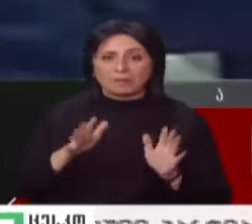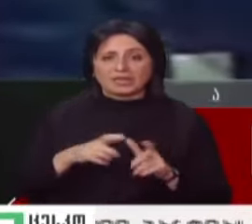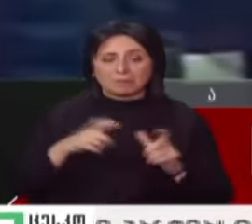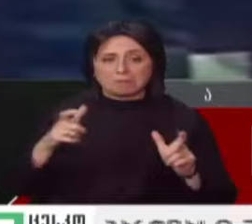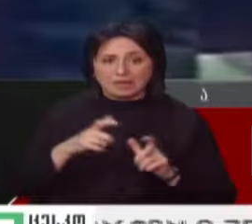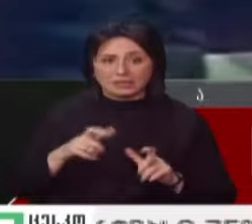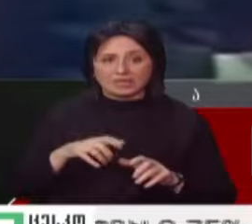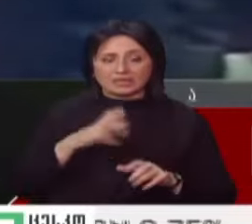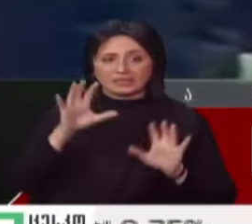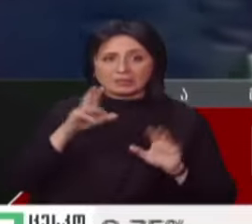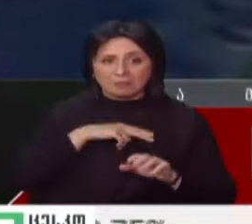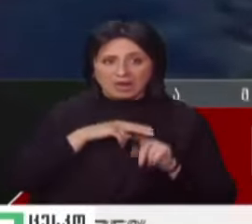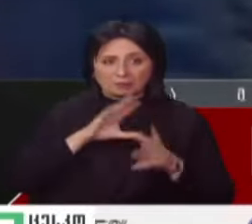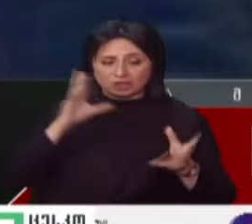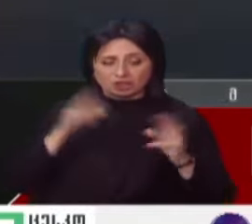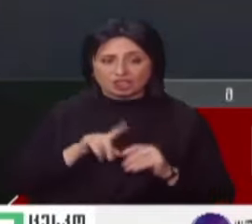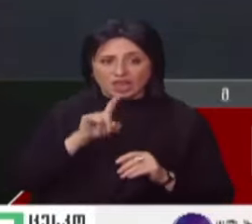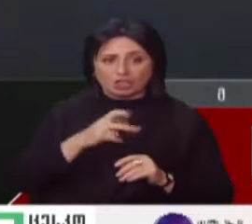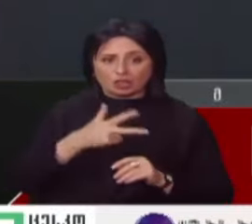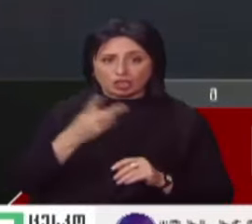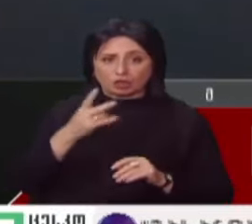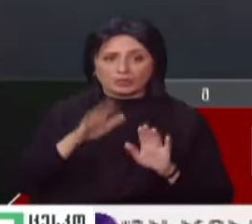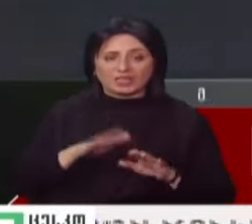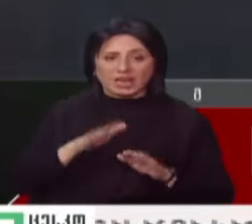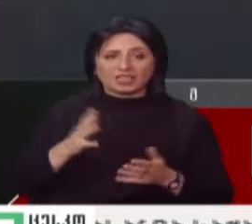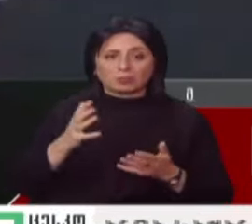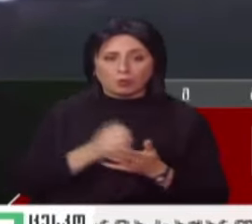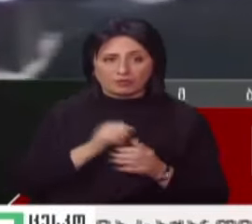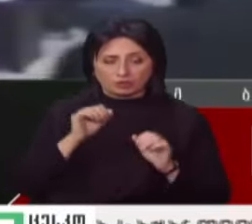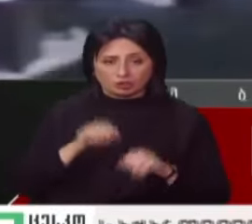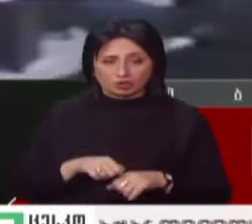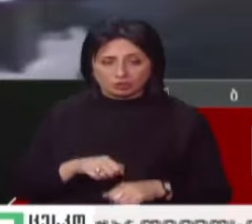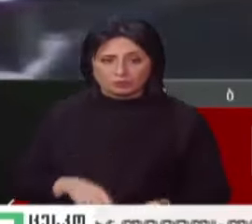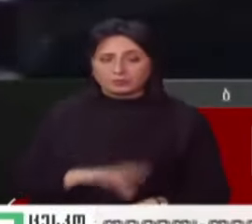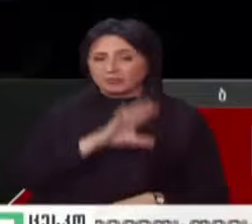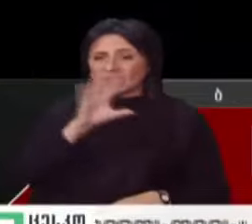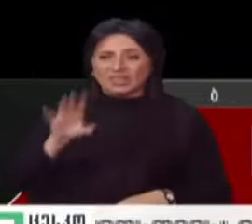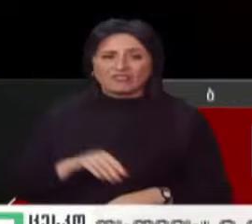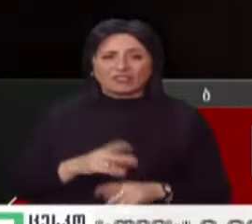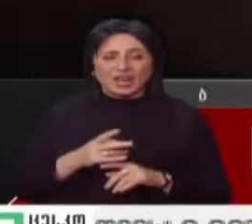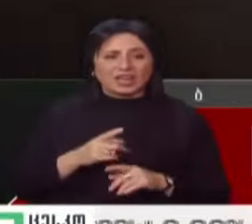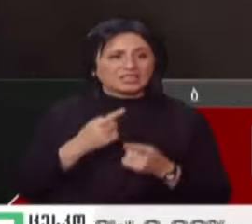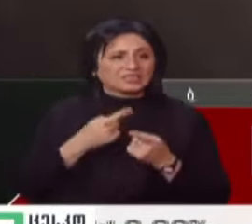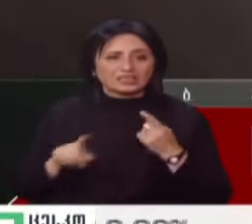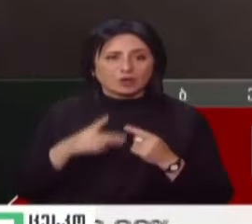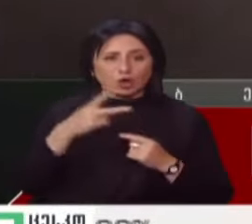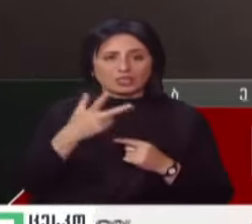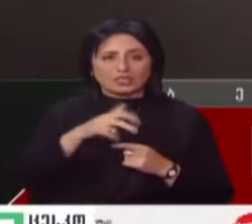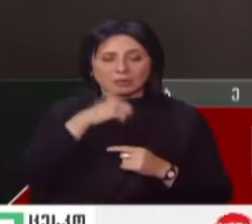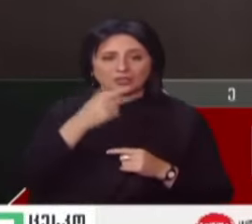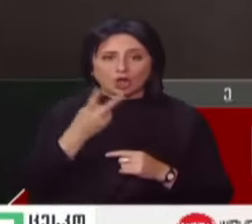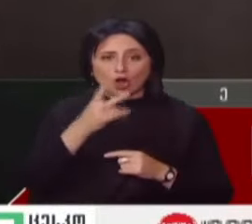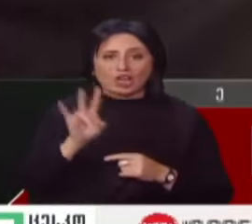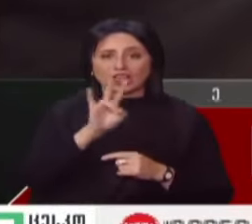мандатис. Саканом дебло органоши джамши аз отзде тормет и адгилис моповеба шецло. Колапери радикалурат ориетас самизалис